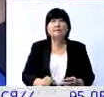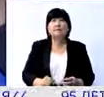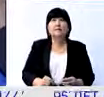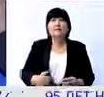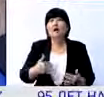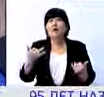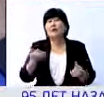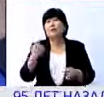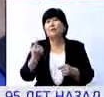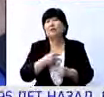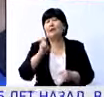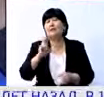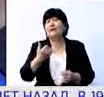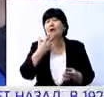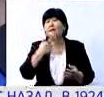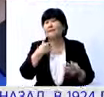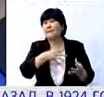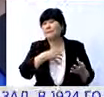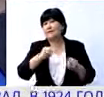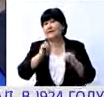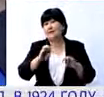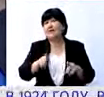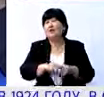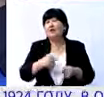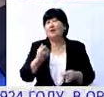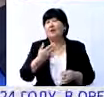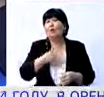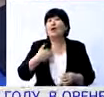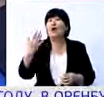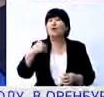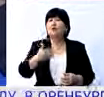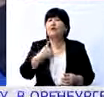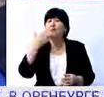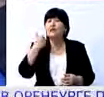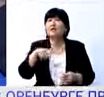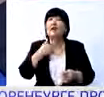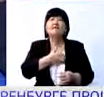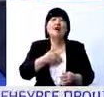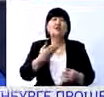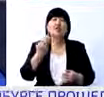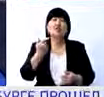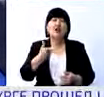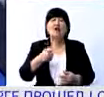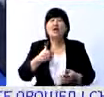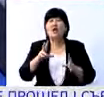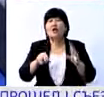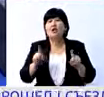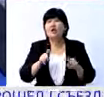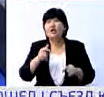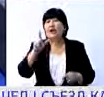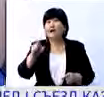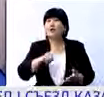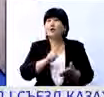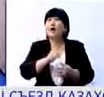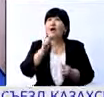Я сегодня впервые пришла для сдачи крови. Немного волнуюсь, но давно мечтала сделать этот важный шаг, потому что считаю, что это гражданский